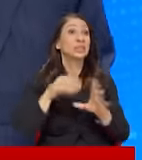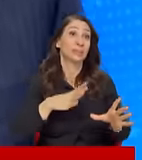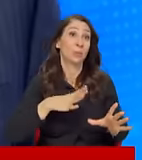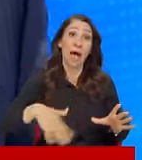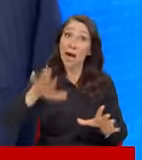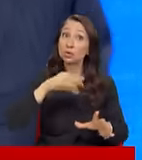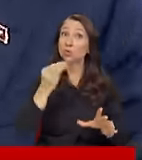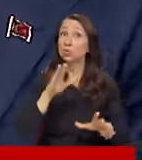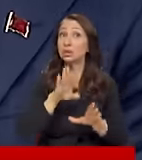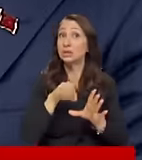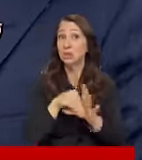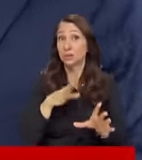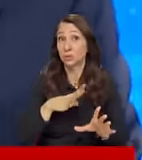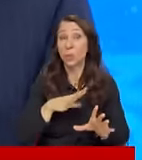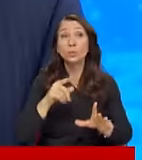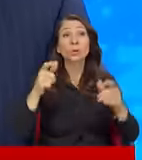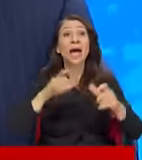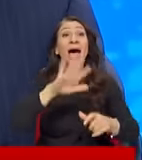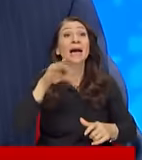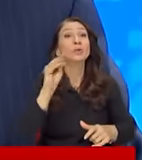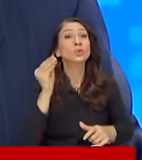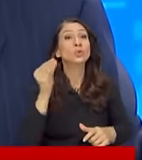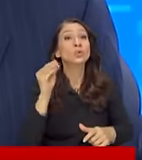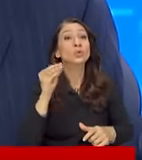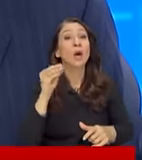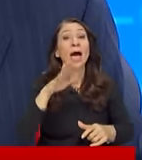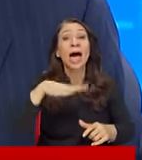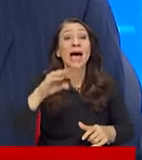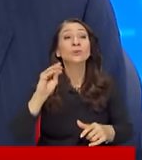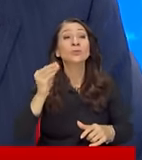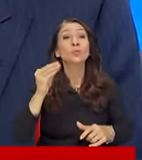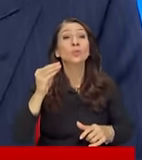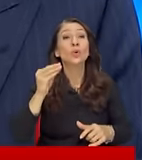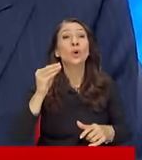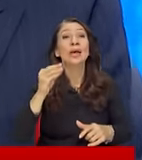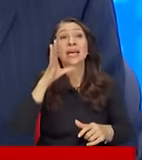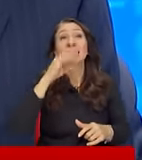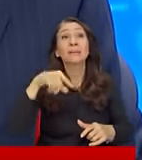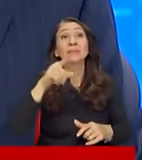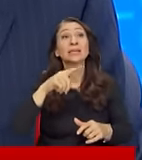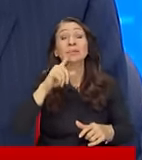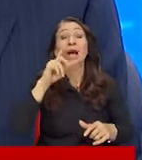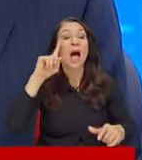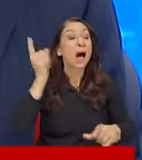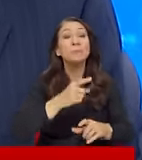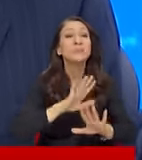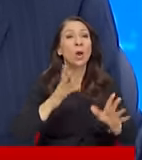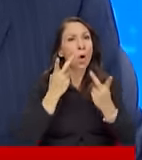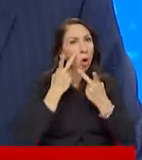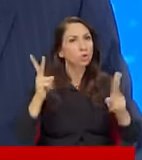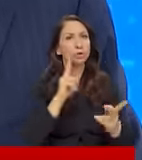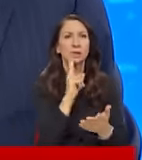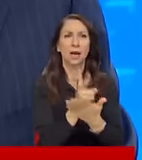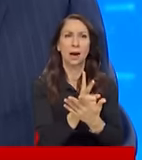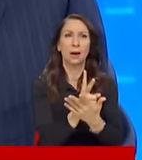Herkesin çocuğu. Tabii ki bu şehrin her çocuğu, bu şehrin her çocuğu kimsenin hükmü altında değil. Özgür